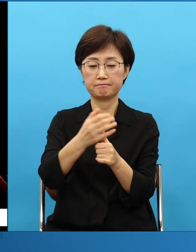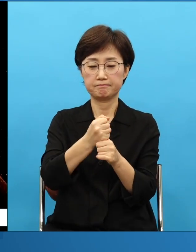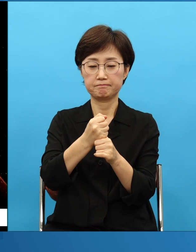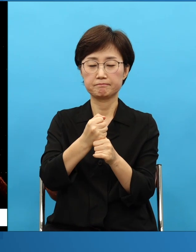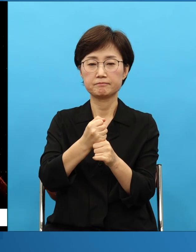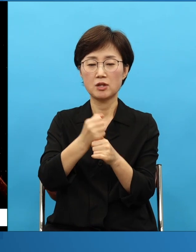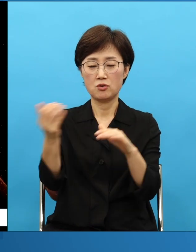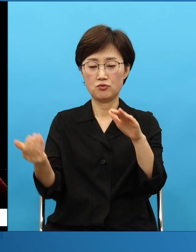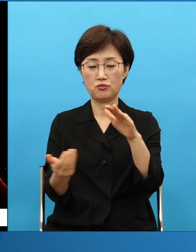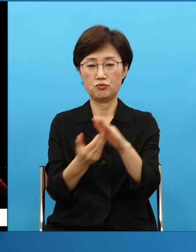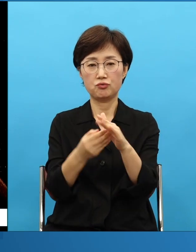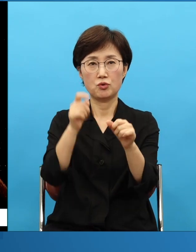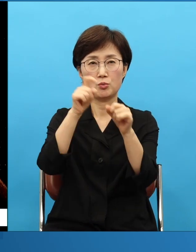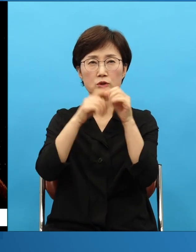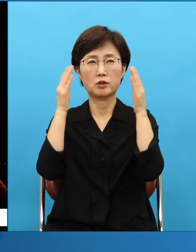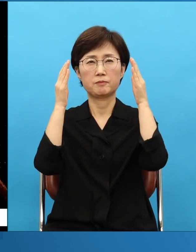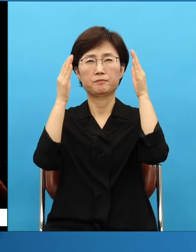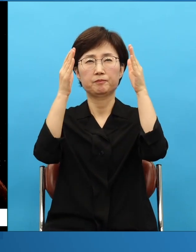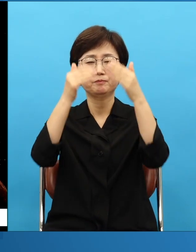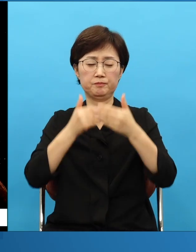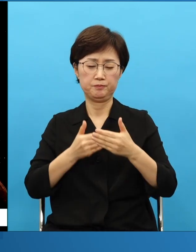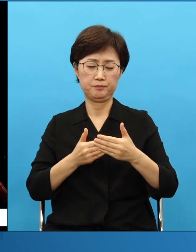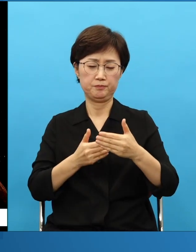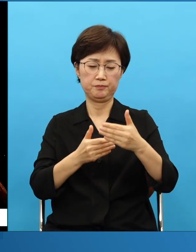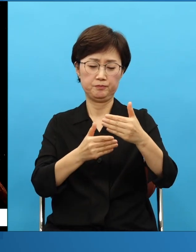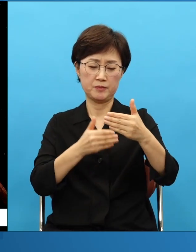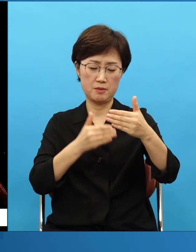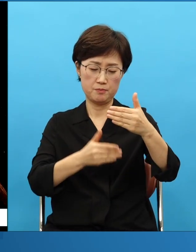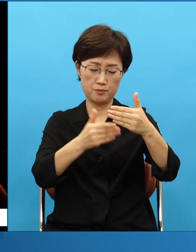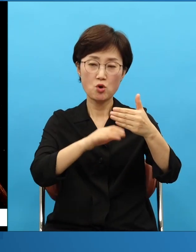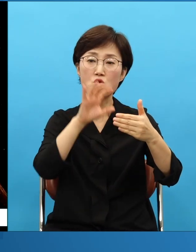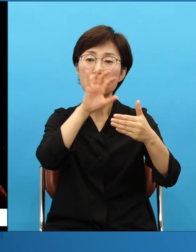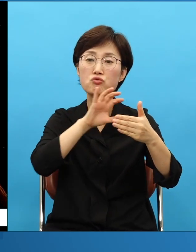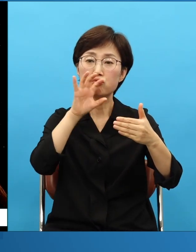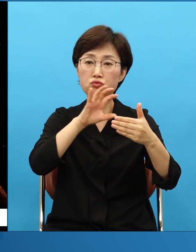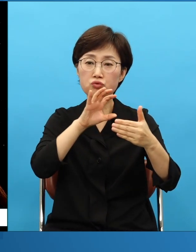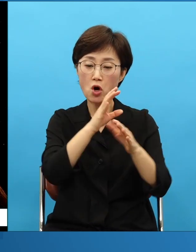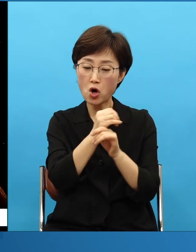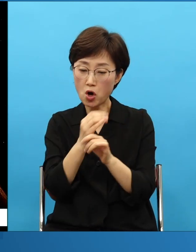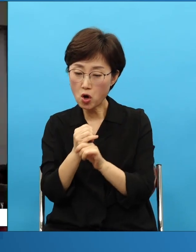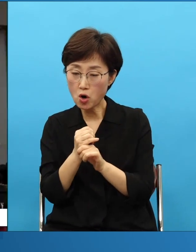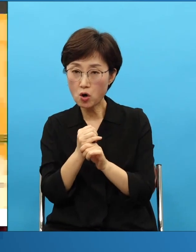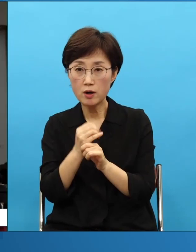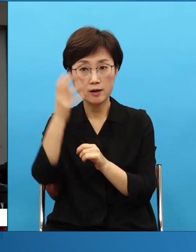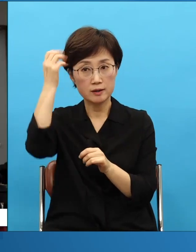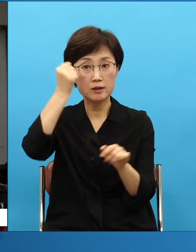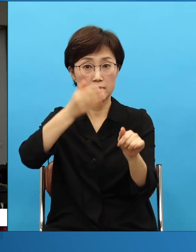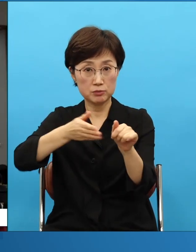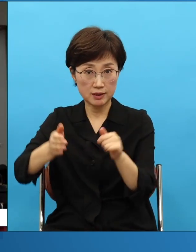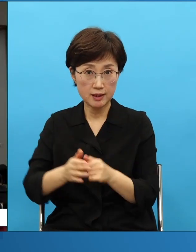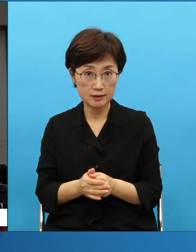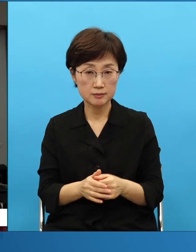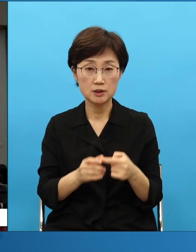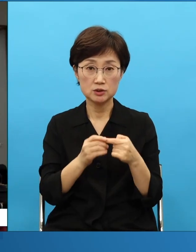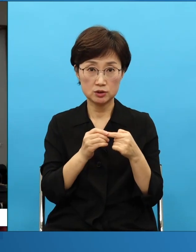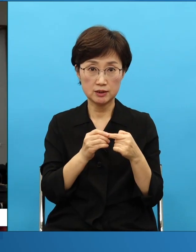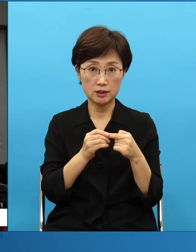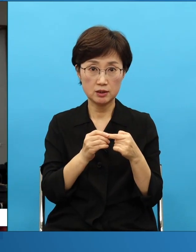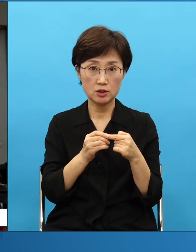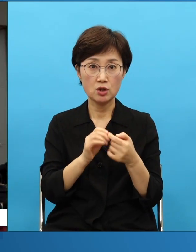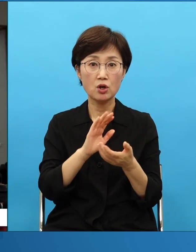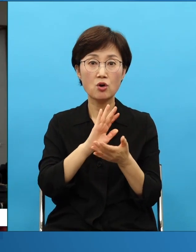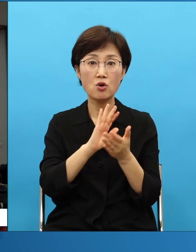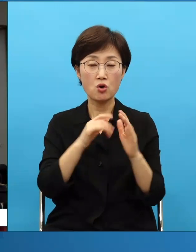랩넌트의 여정이 어떤 훈련들로 이어질지 훈련 일정을 함께 확인해보자. 먼저 유아 유치